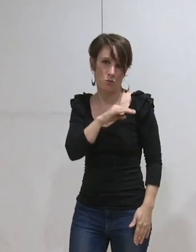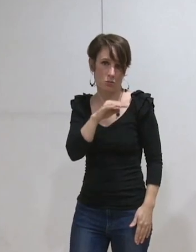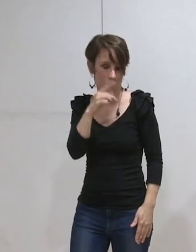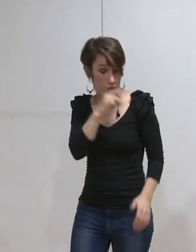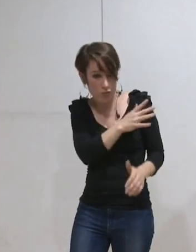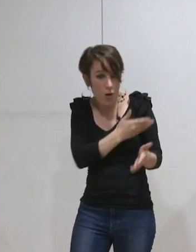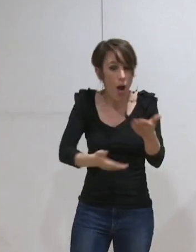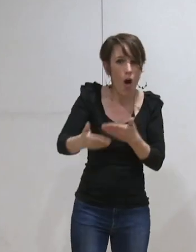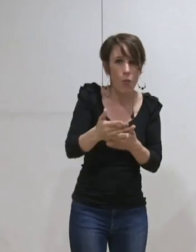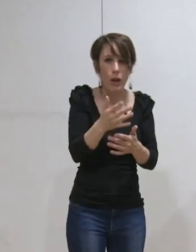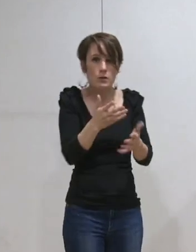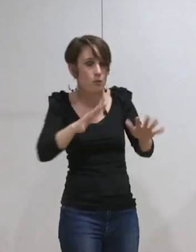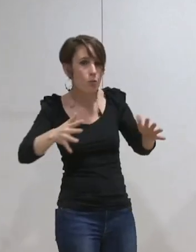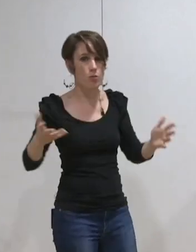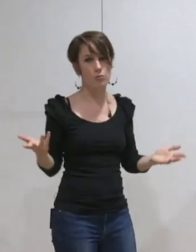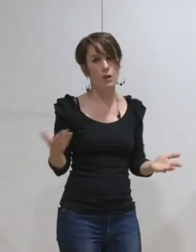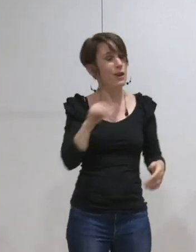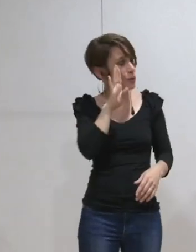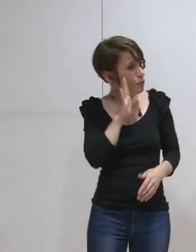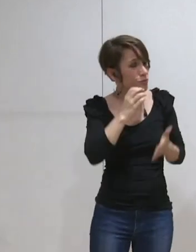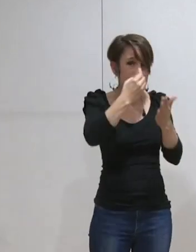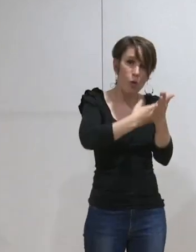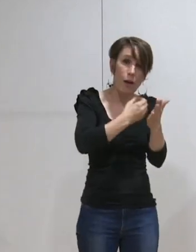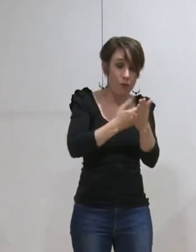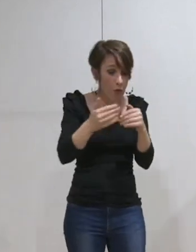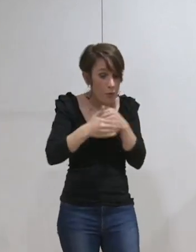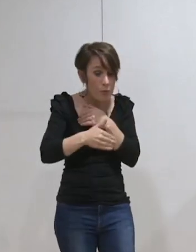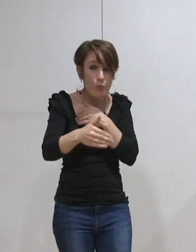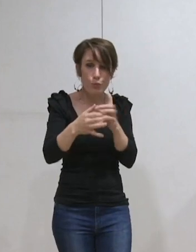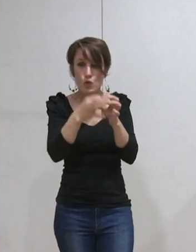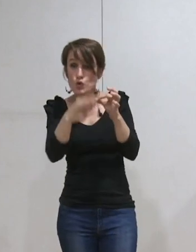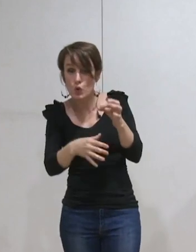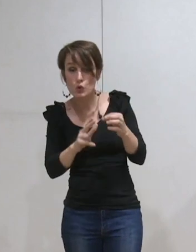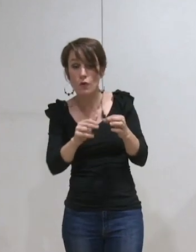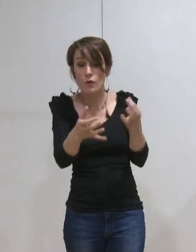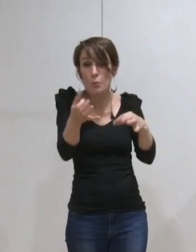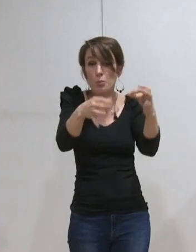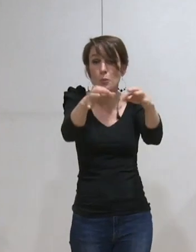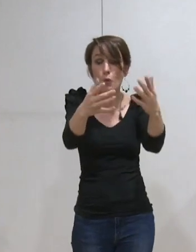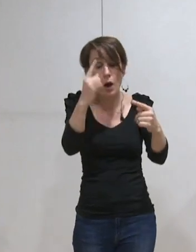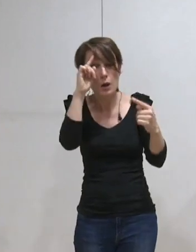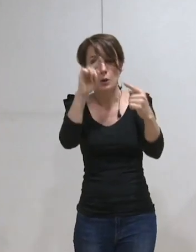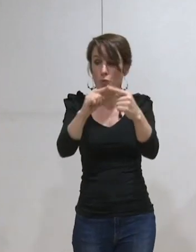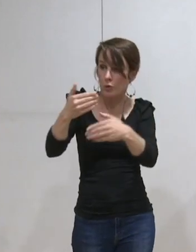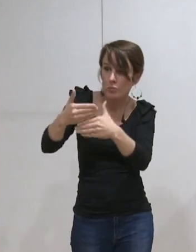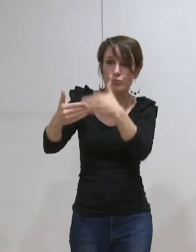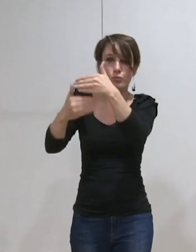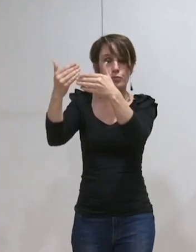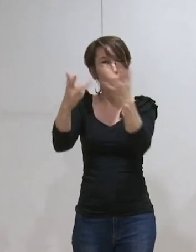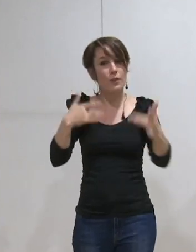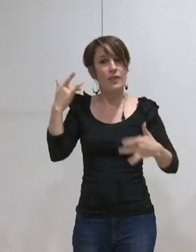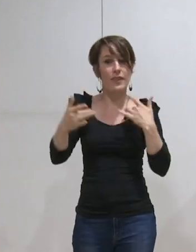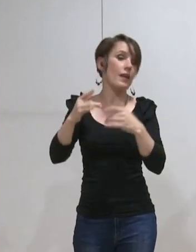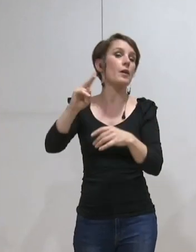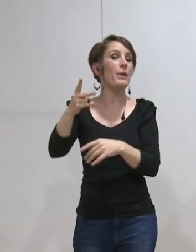structures de nous informer sur les démarches engagées et les solutions envisagées pour permettre la reconstruction du théâtre Prémol au cœur du village